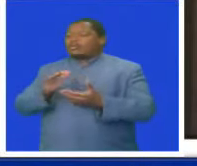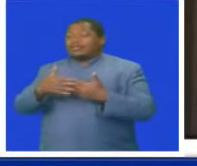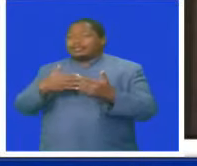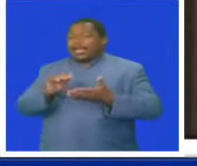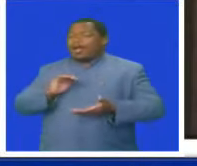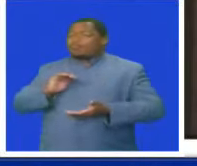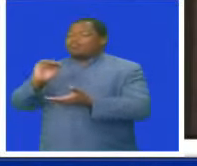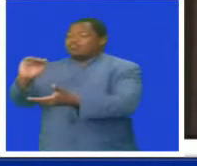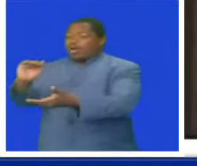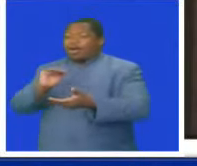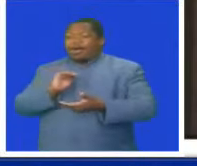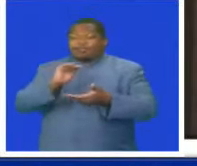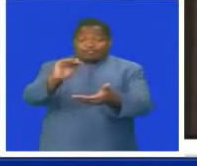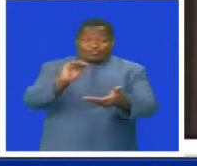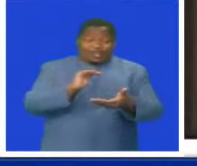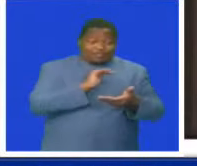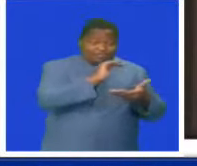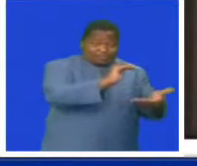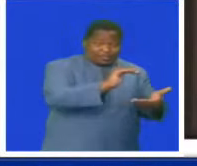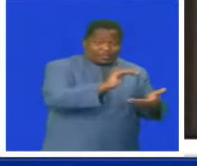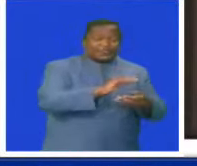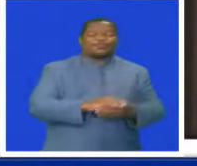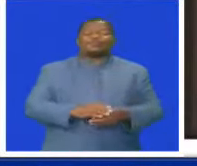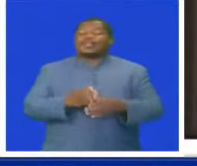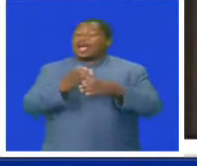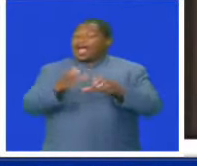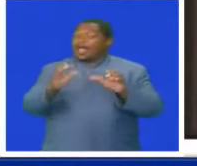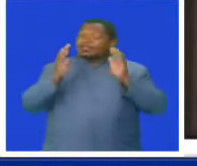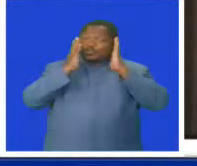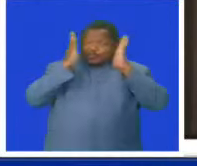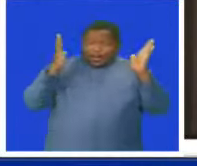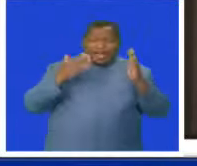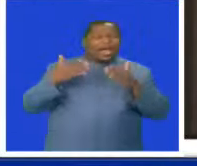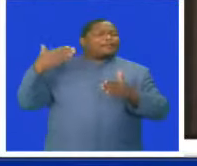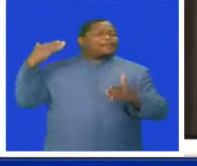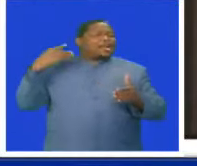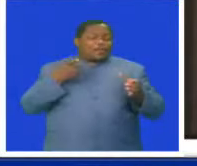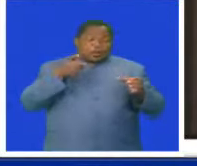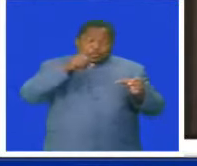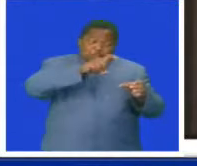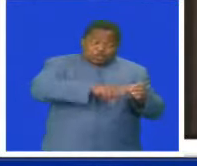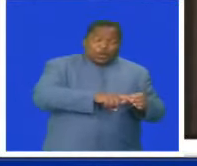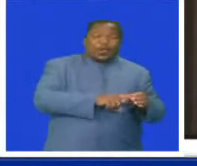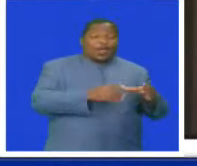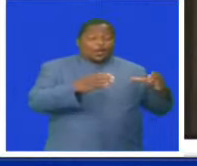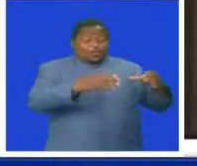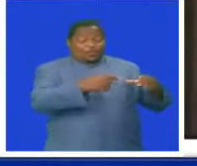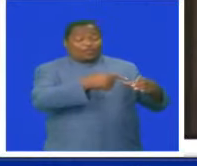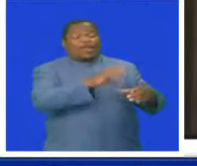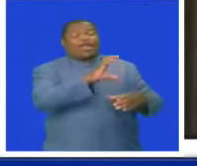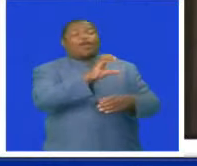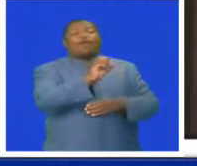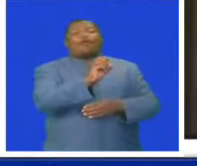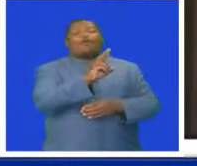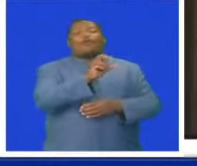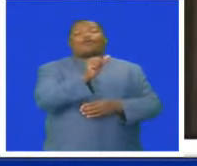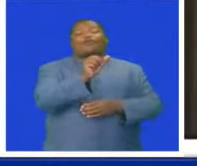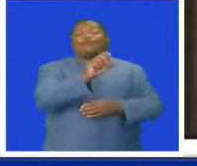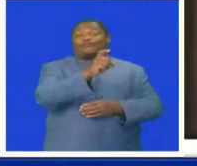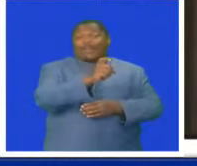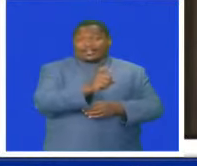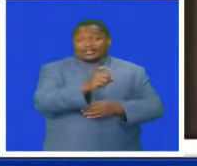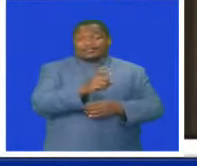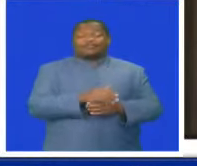ke silive leSwatini sasayina up kuloko. Lapho kusho ukuthi ke batasiniketa only